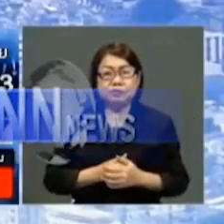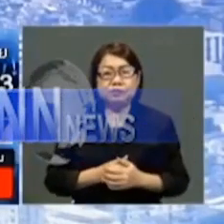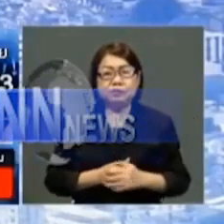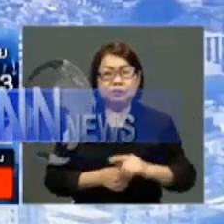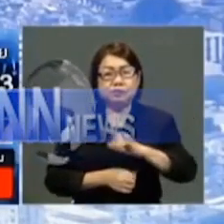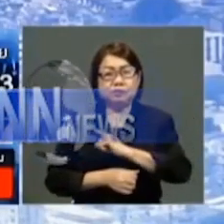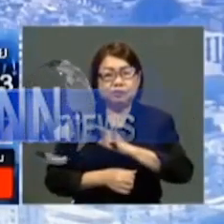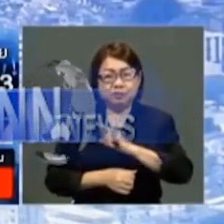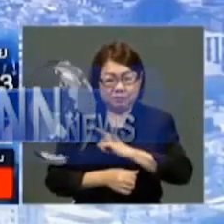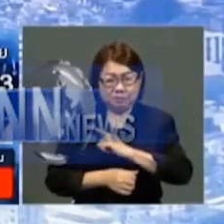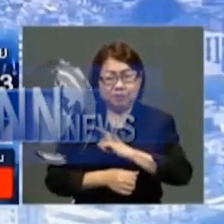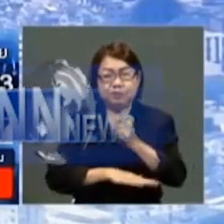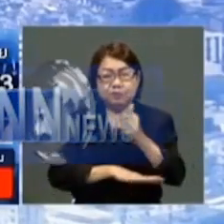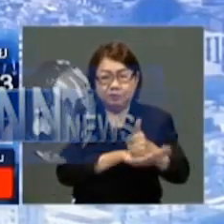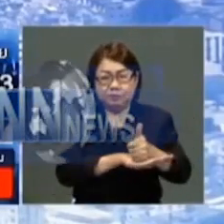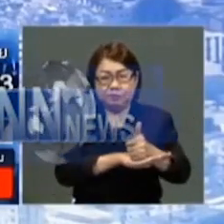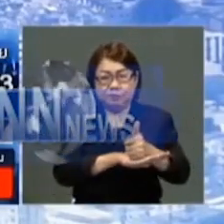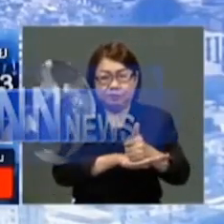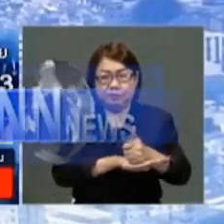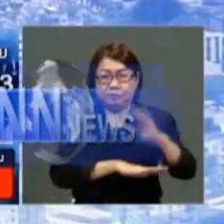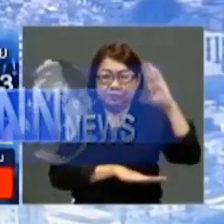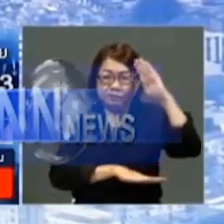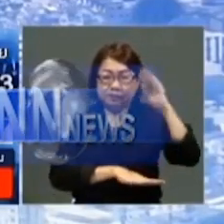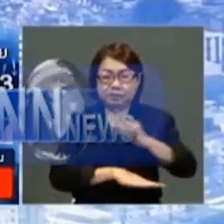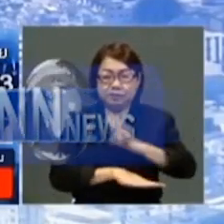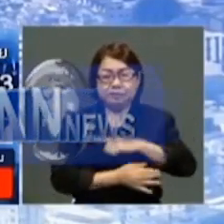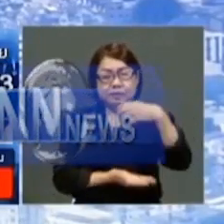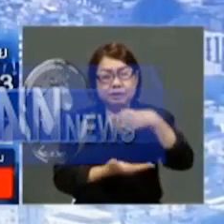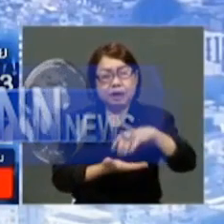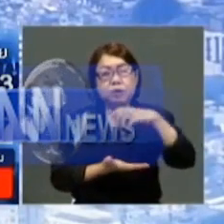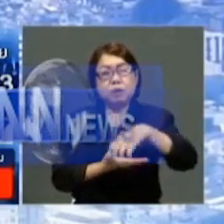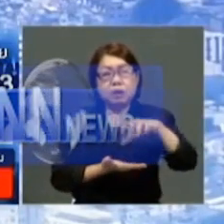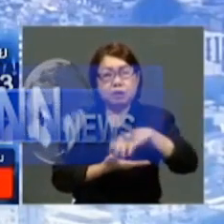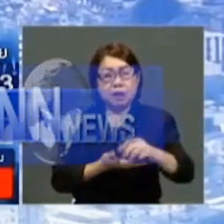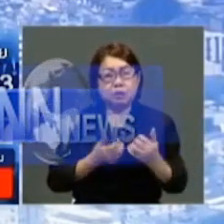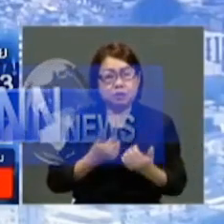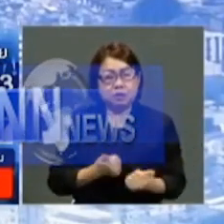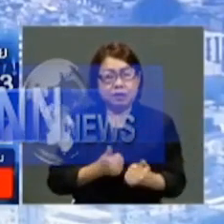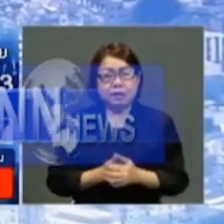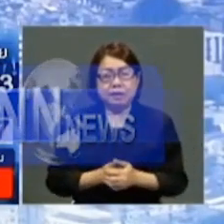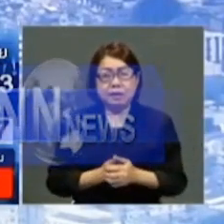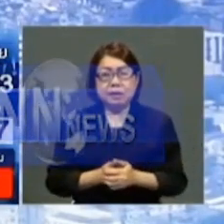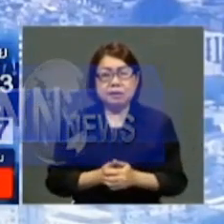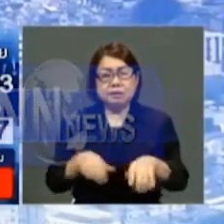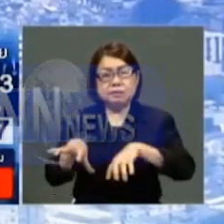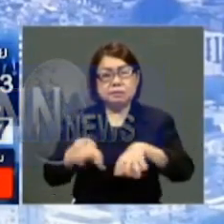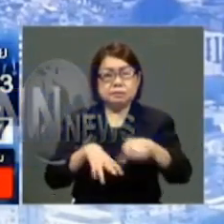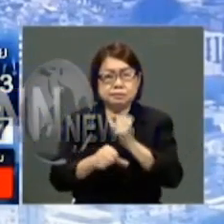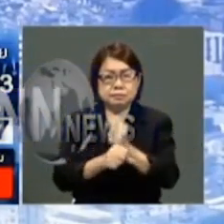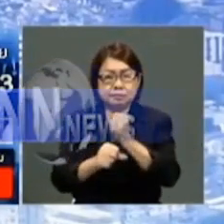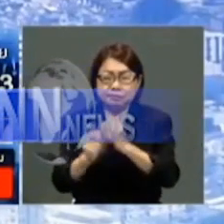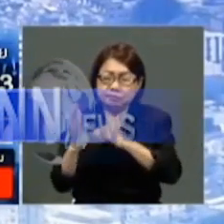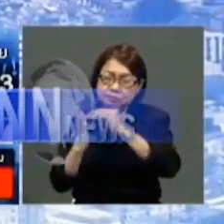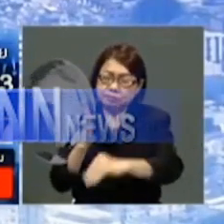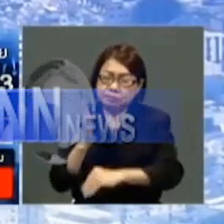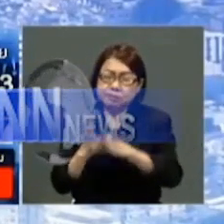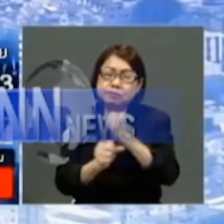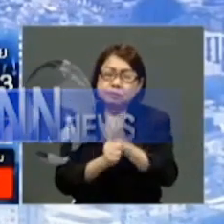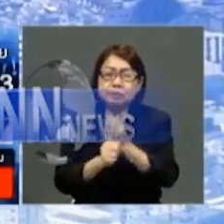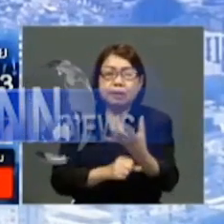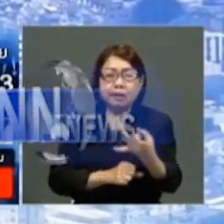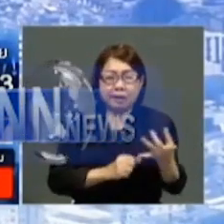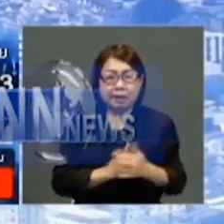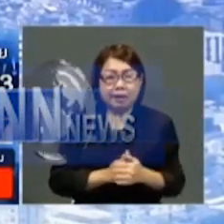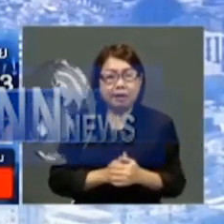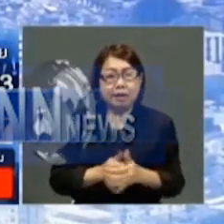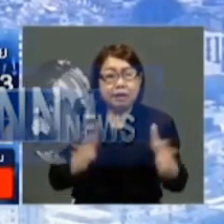6,368,094 ครั้งค่ะส่วนเรื่องการวิจัยวัคซีนโควิด-19 ของประเทศไทยยังคงต้องมีการร่วมมือกับต่างประเทศดังนั้น